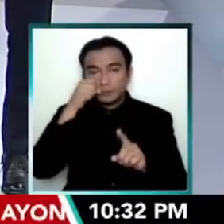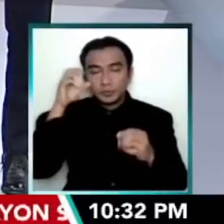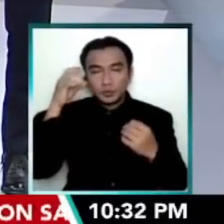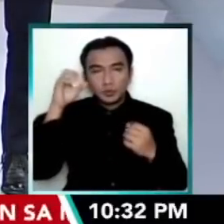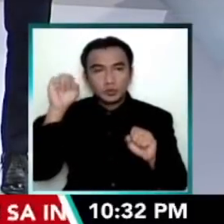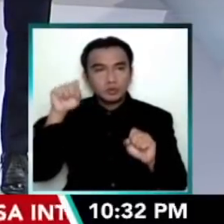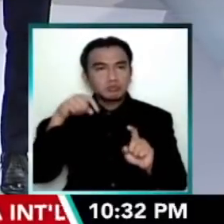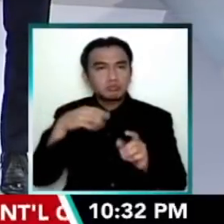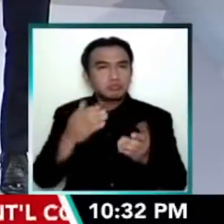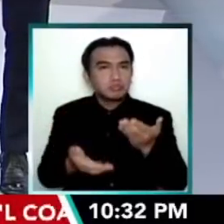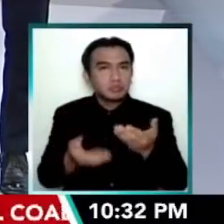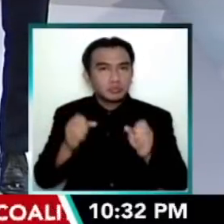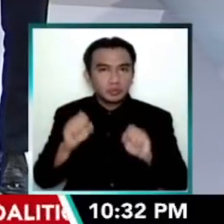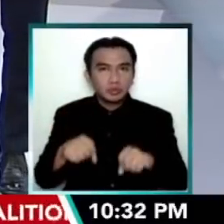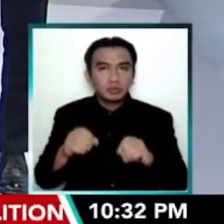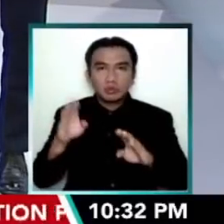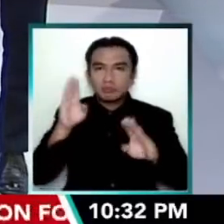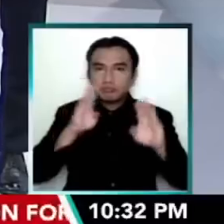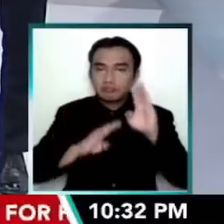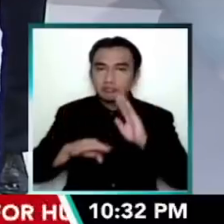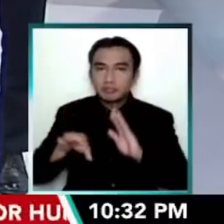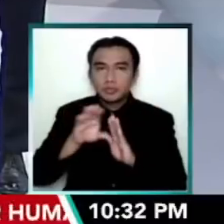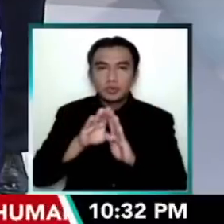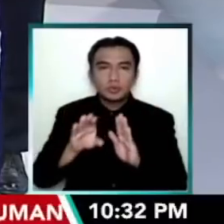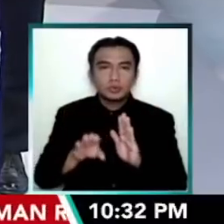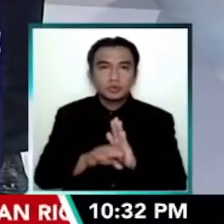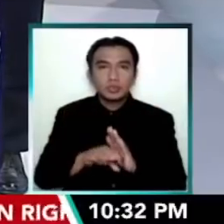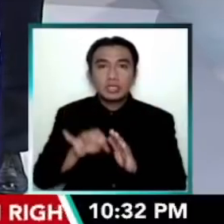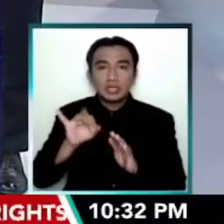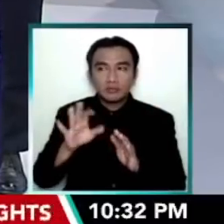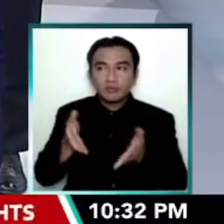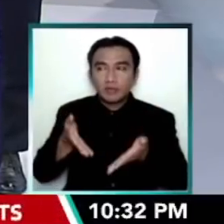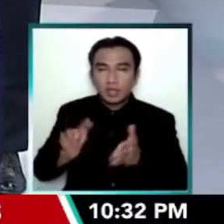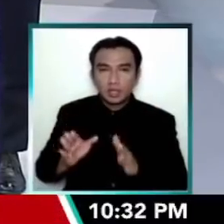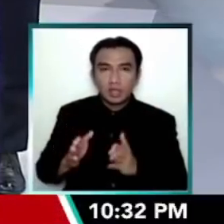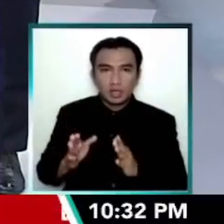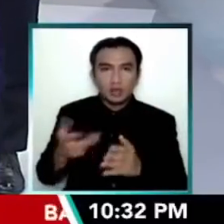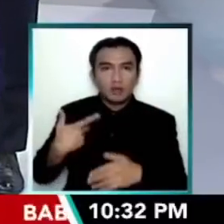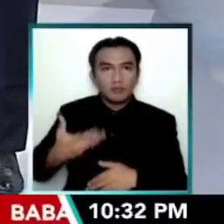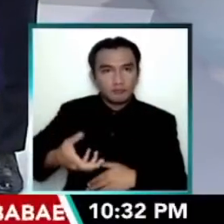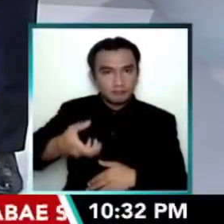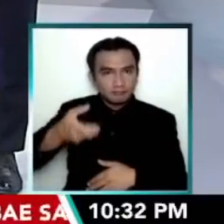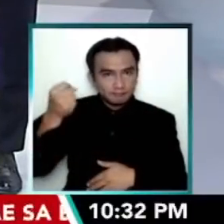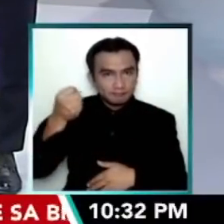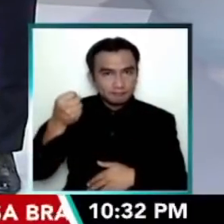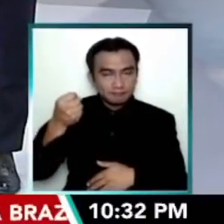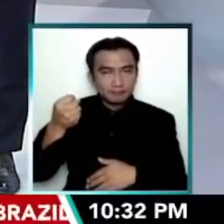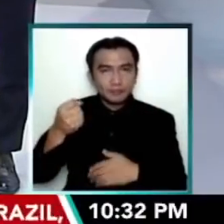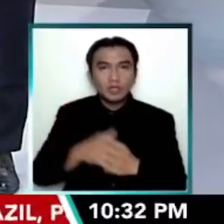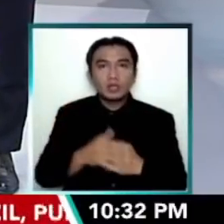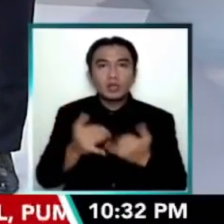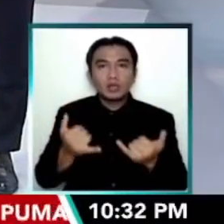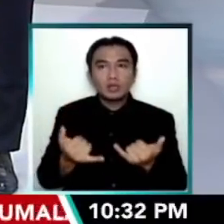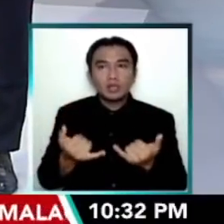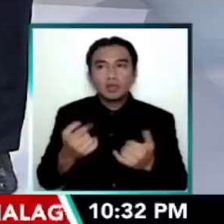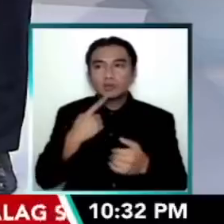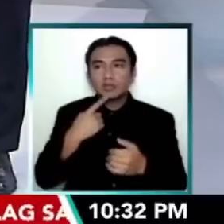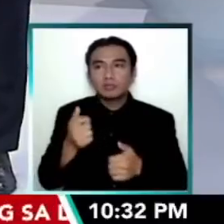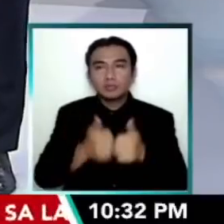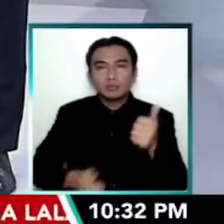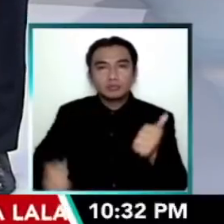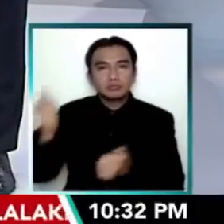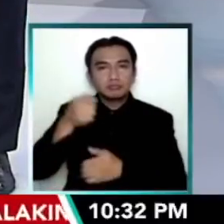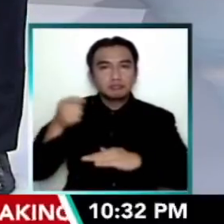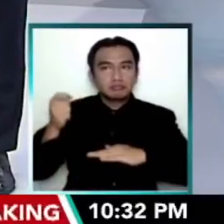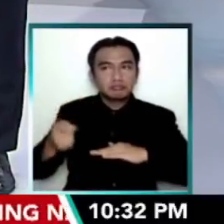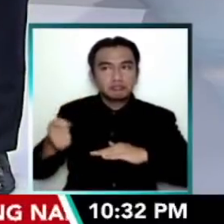kung pagbibigyan ng TRO. Ang abogado naman ni Marcos sinabing walang kapangyarihan ng Korte Suprema na pigilan